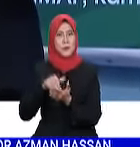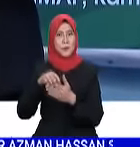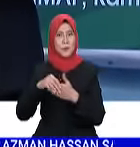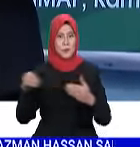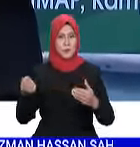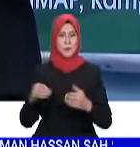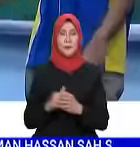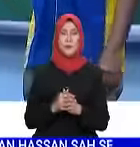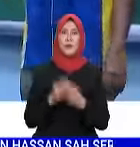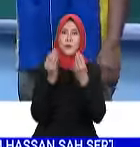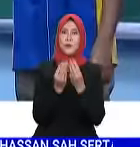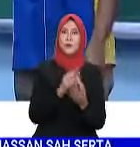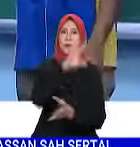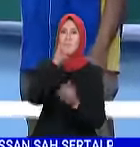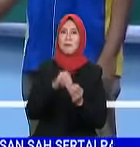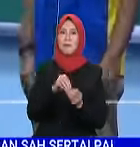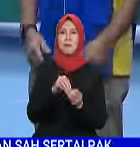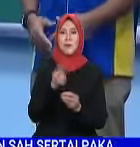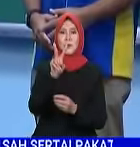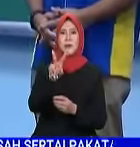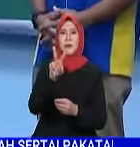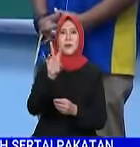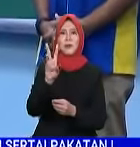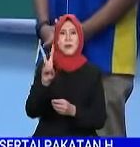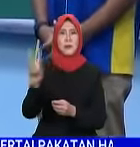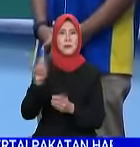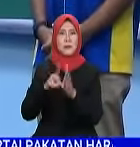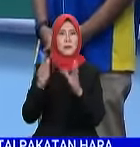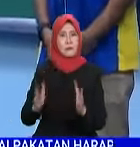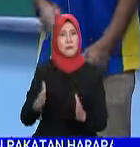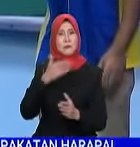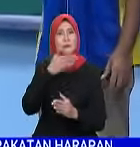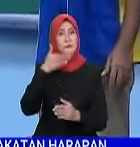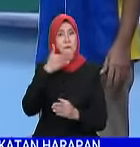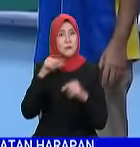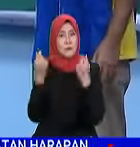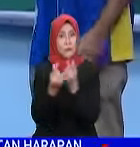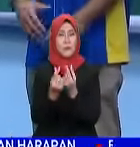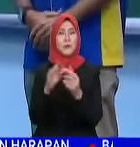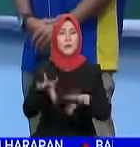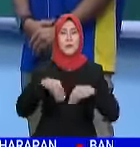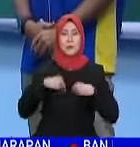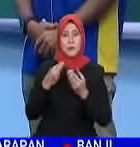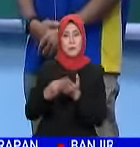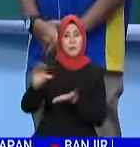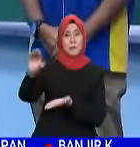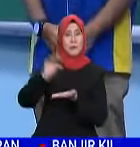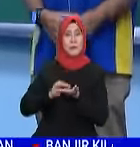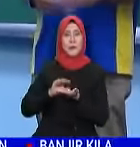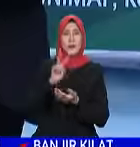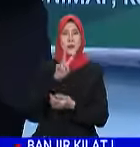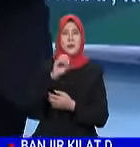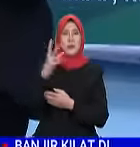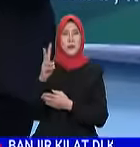RM780,000. Ia menjadikan keseluruhan sebanyak 266 peserta agropreneur muda negeri ini menerima geran berkenaan sejak 2016